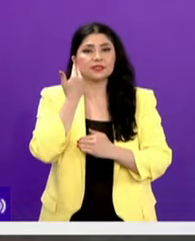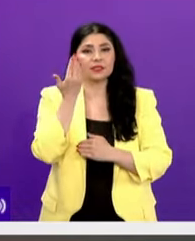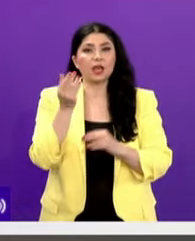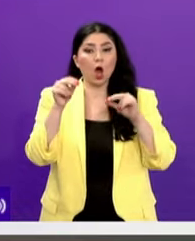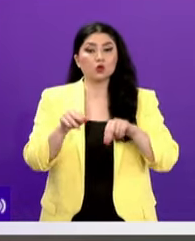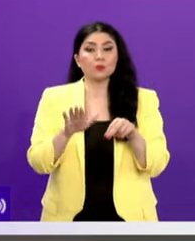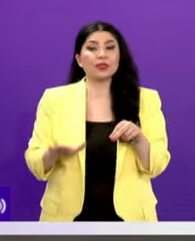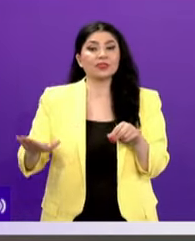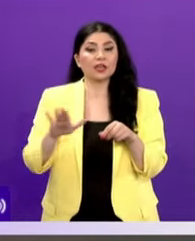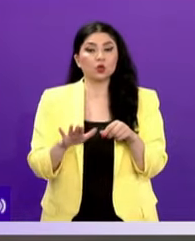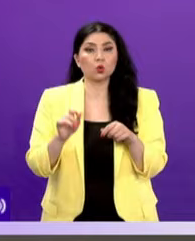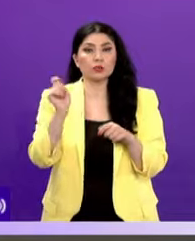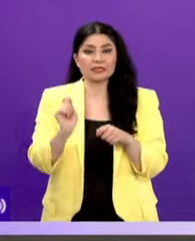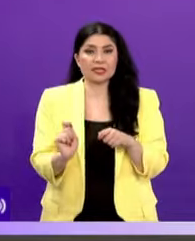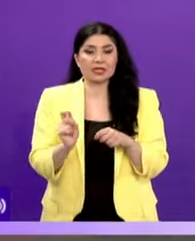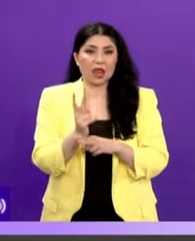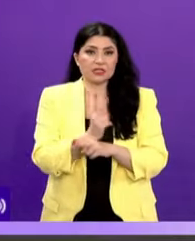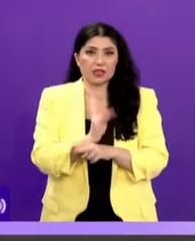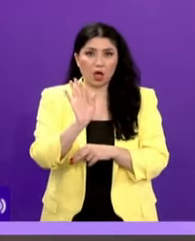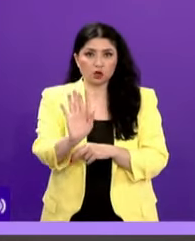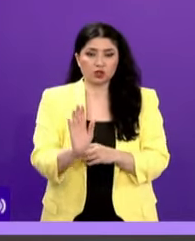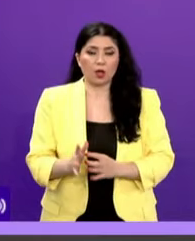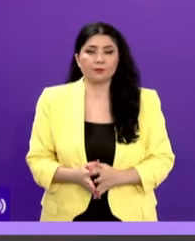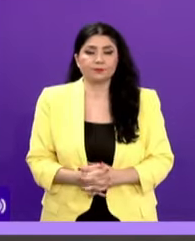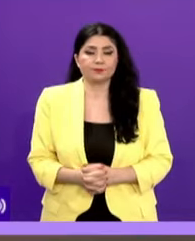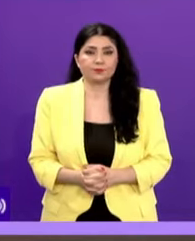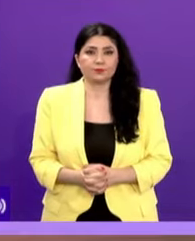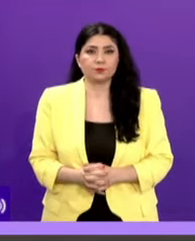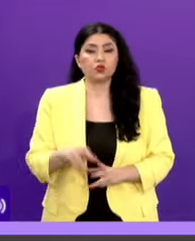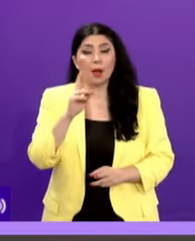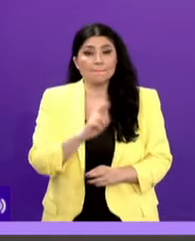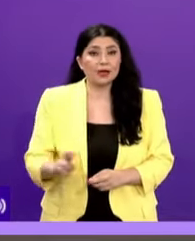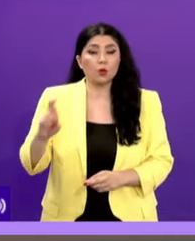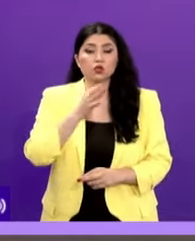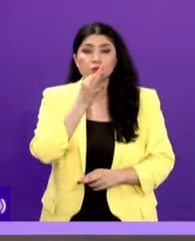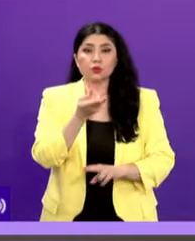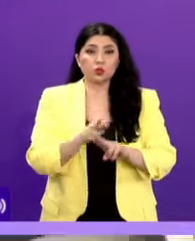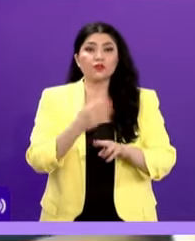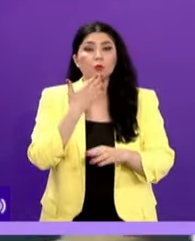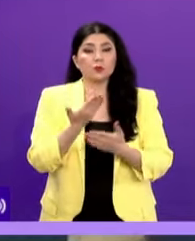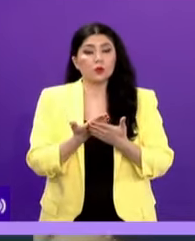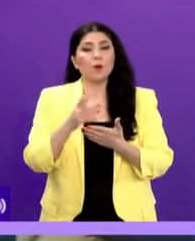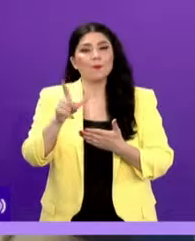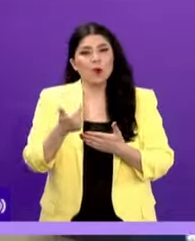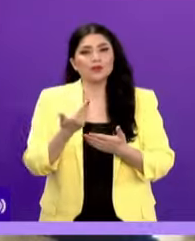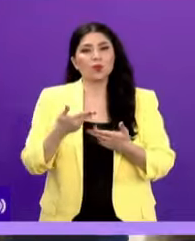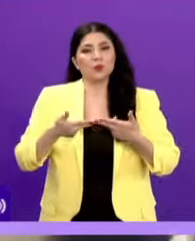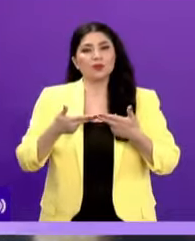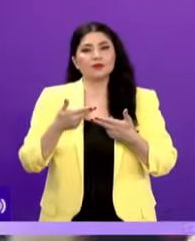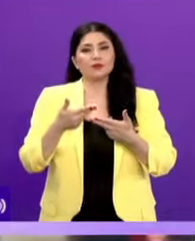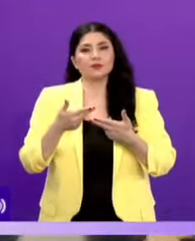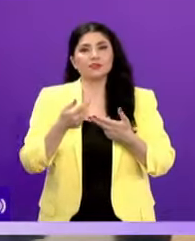ajung pe teritoriul acestor state. Și am reluat și am resubliniat și vă mulțumesc că îmi dați această oportunitate